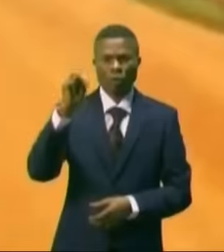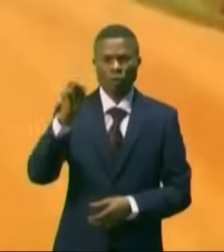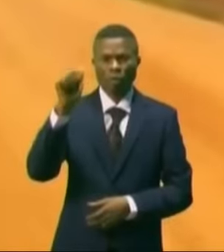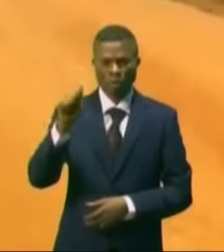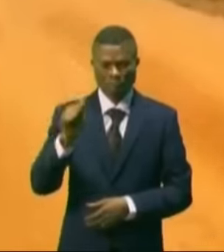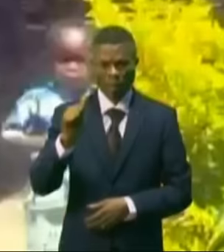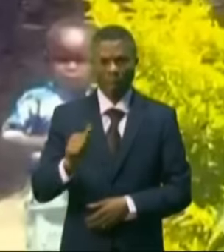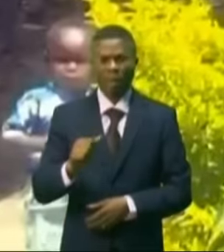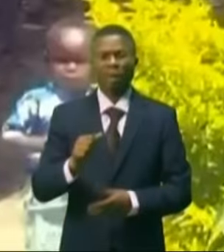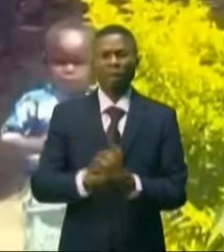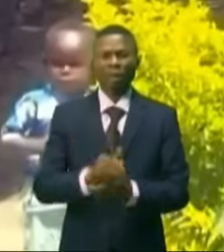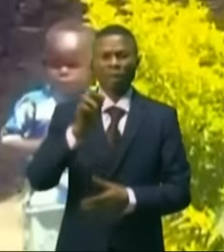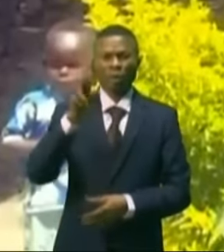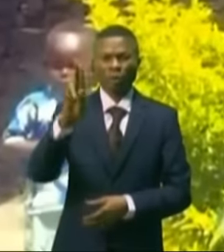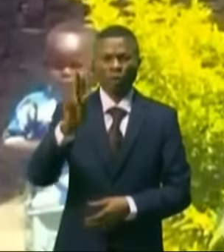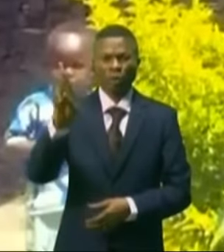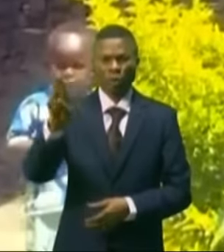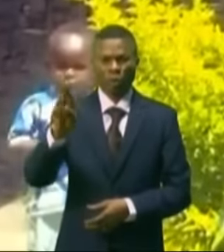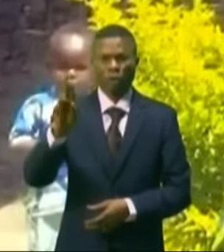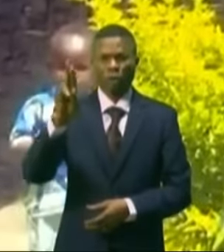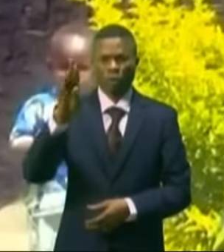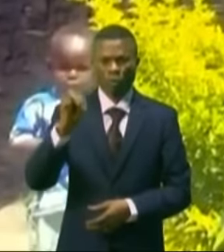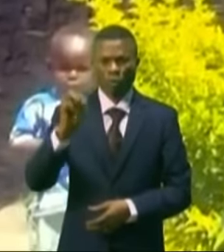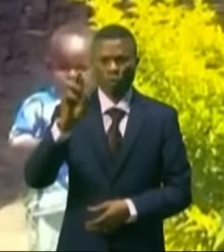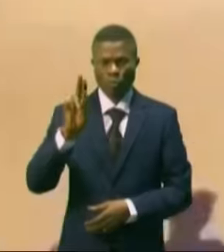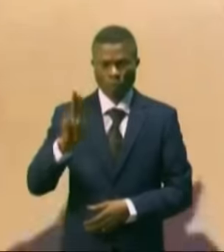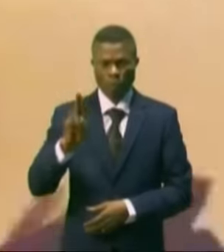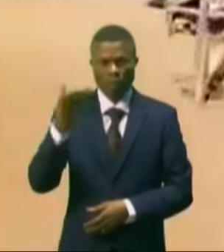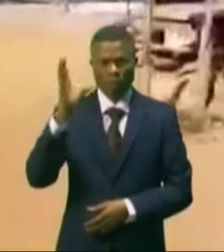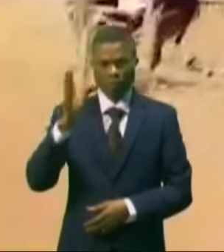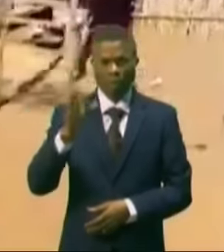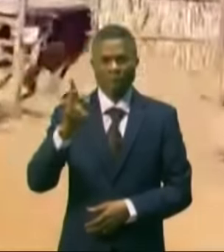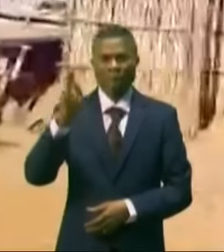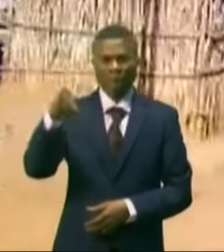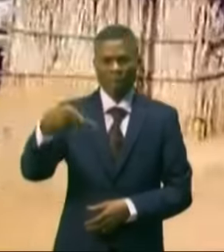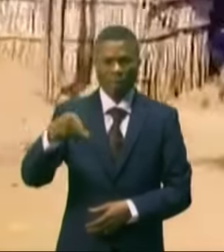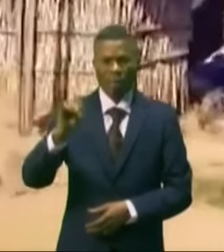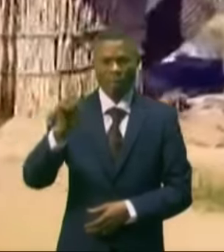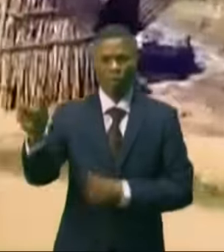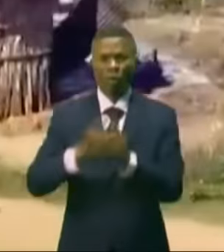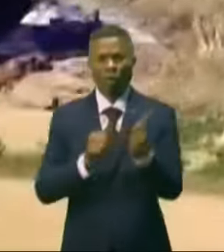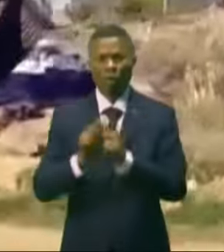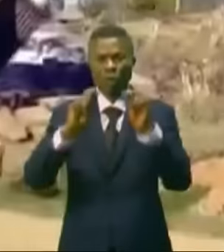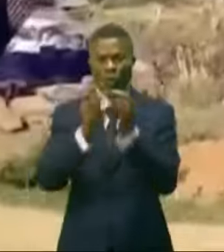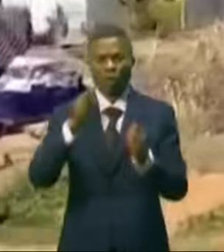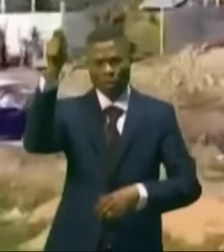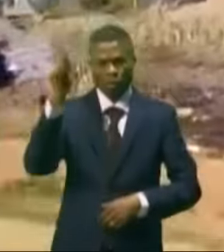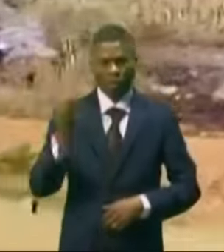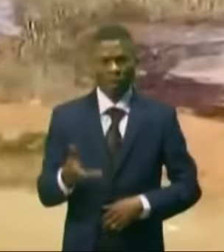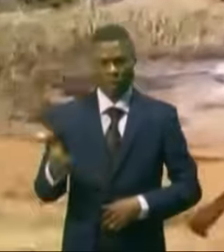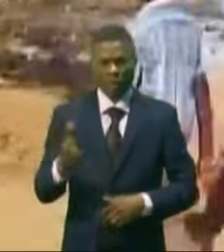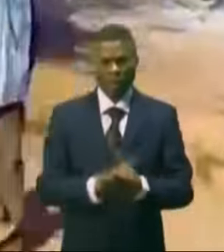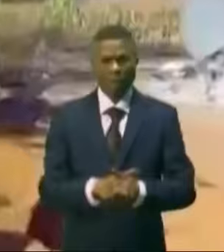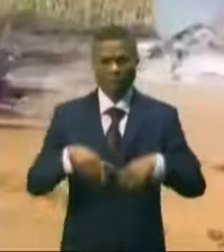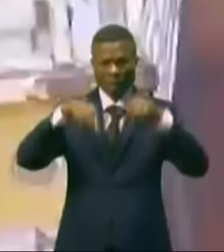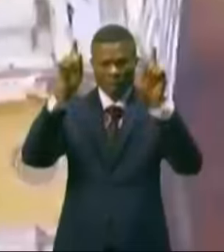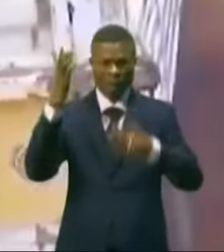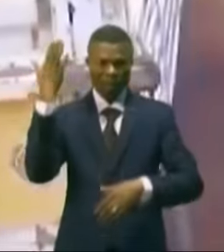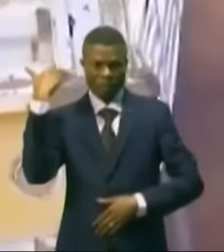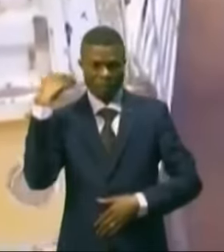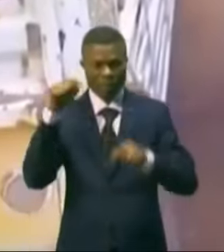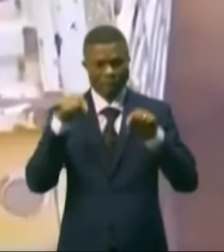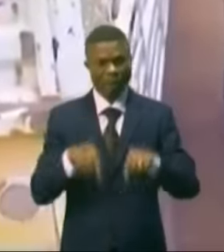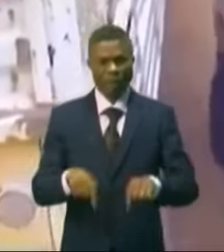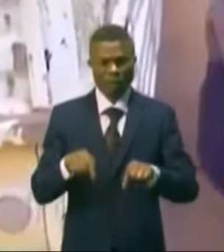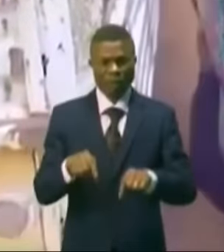stabilisent. Il s'agit par exemple du village de Popo 1 qui était détruit par les groupes armés locaux les années dernières.